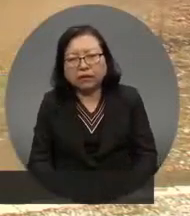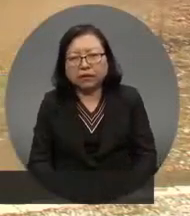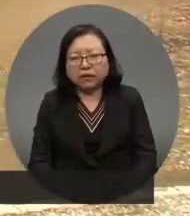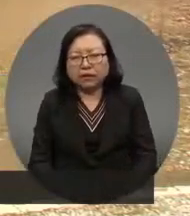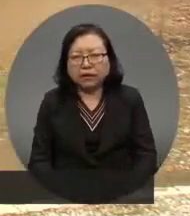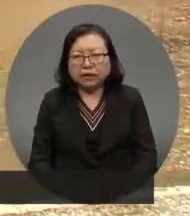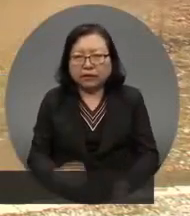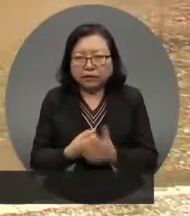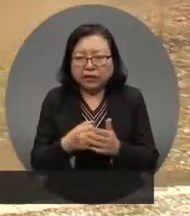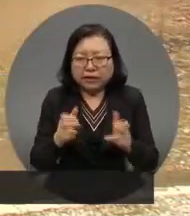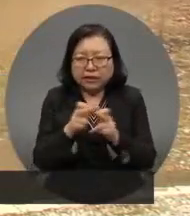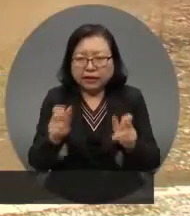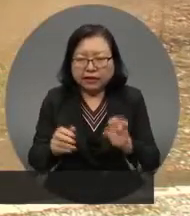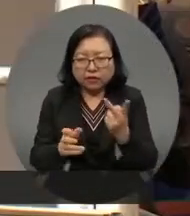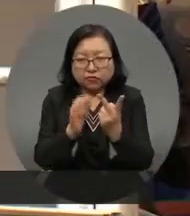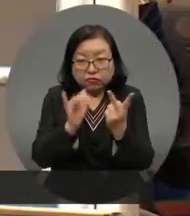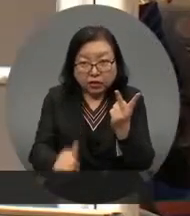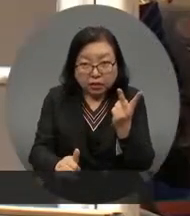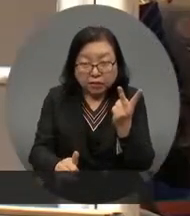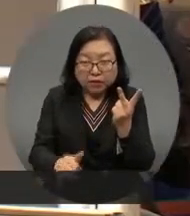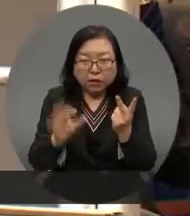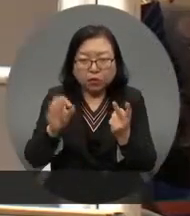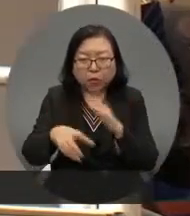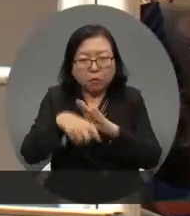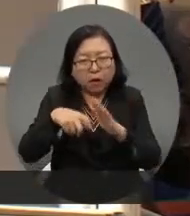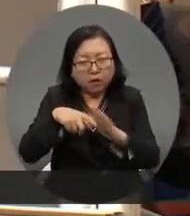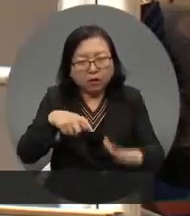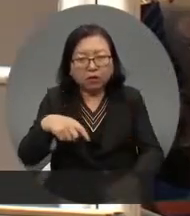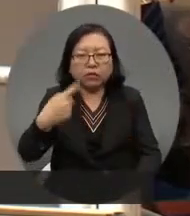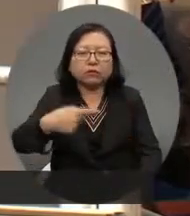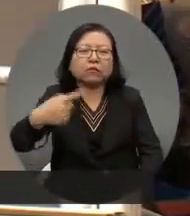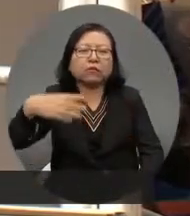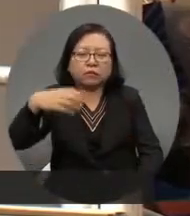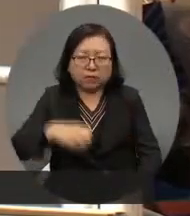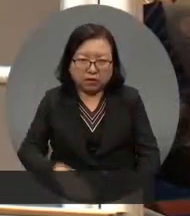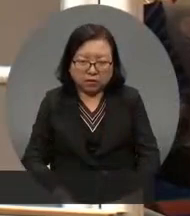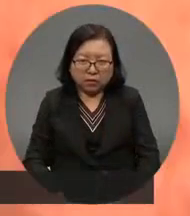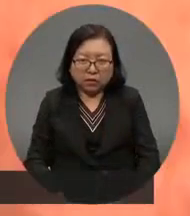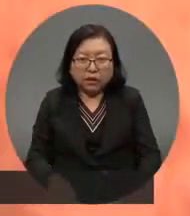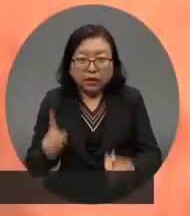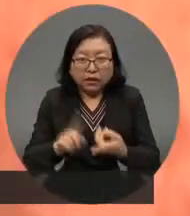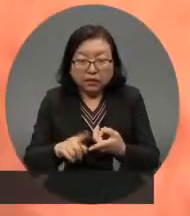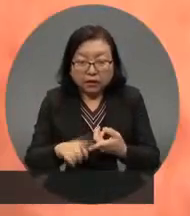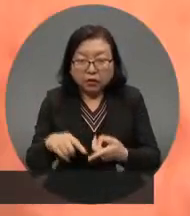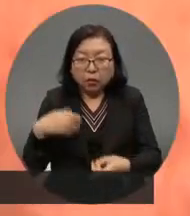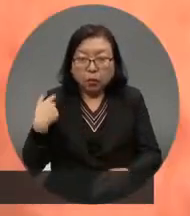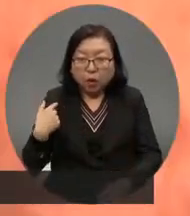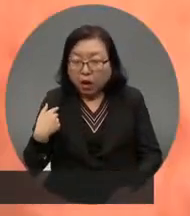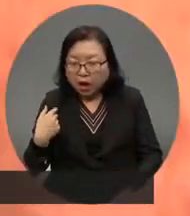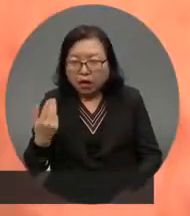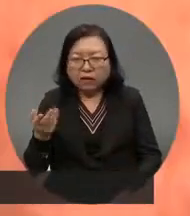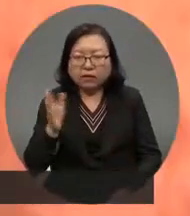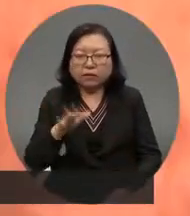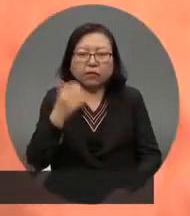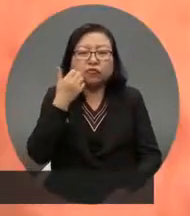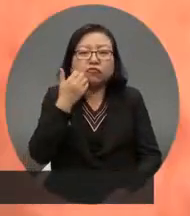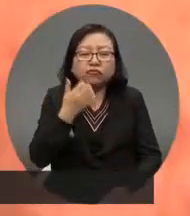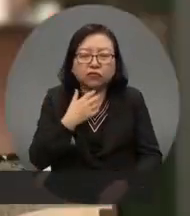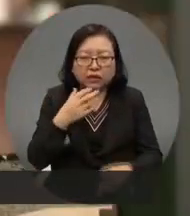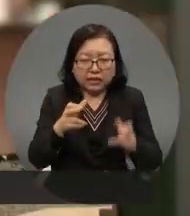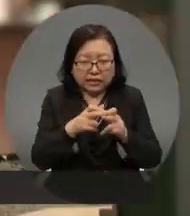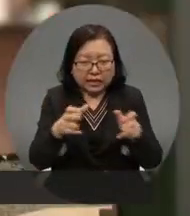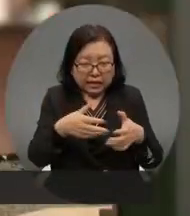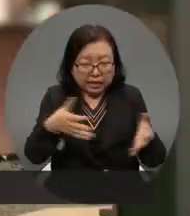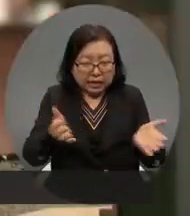두 명의 장애인에게 갈취한 금액만 무려 천여만 원. 묻히는 듯했던 장애인 폭행 사건은 한 장애인 기관에